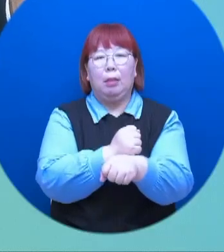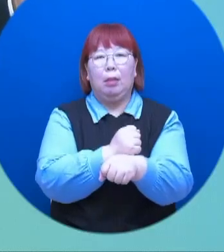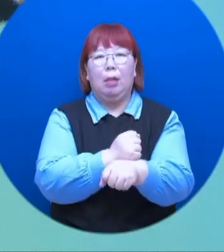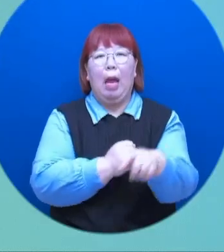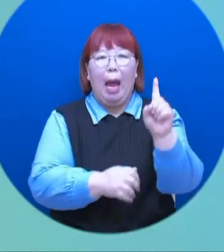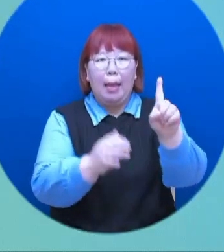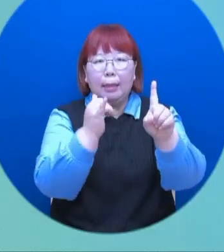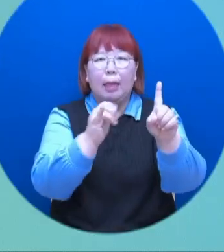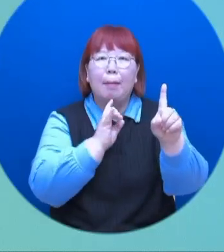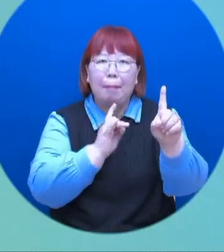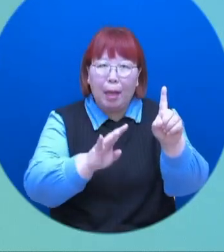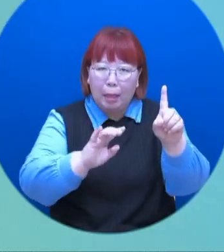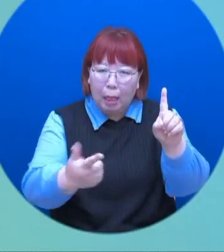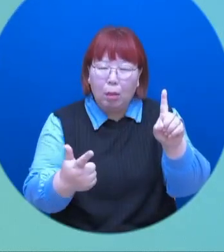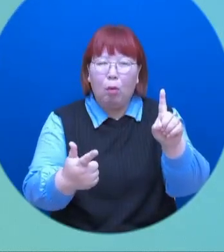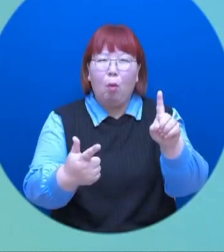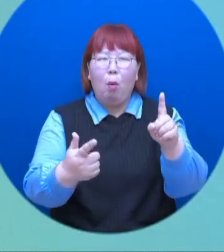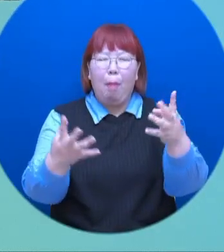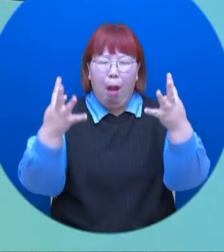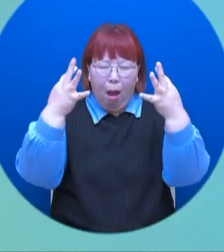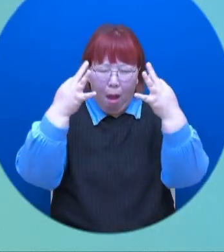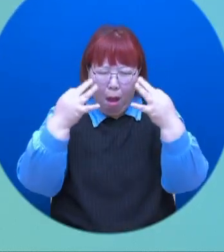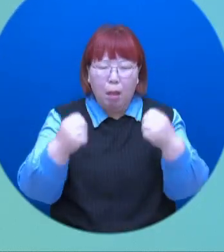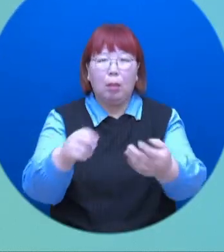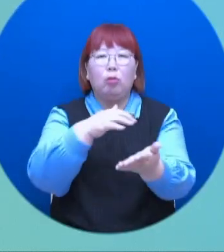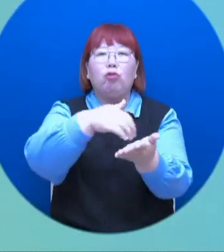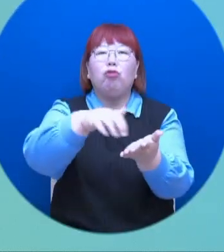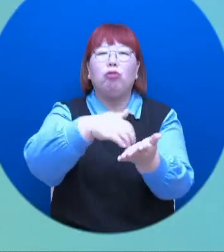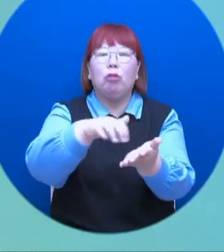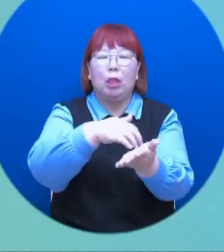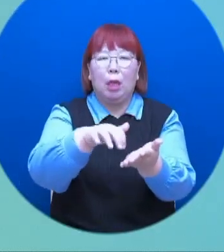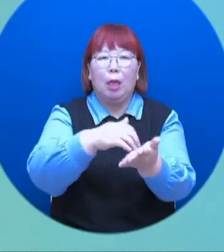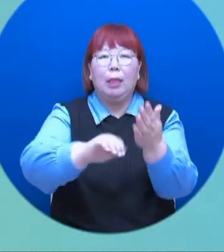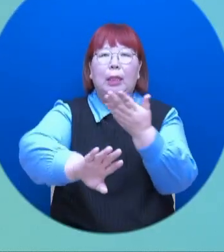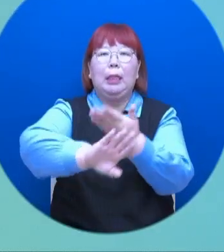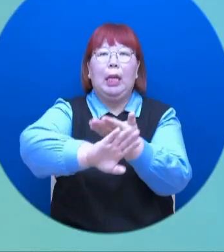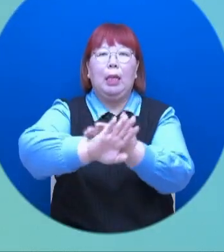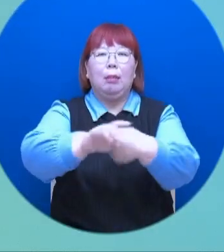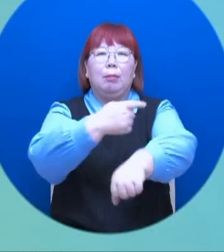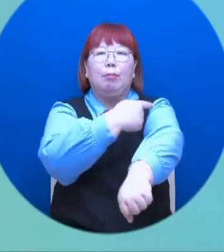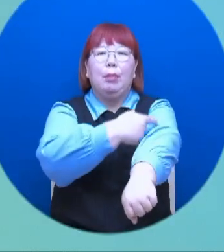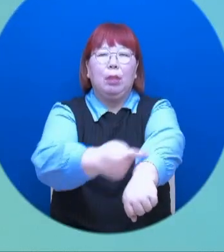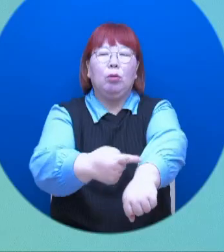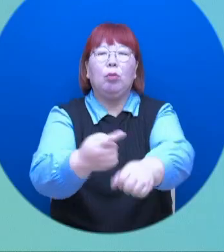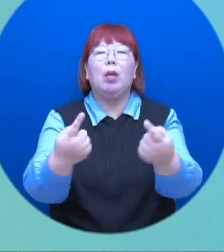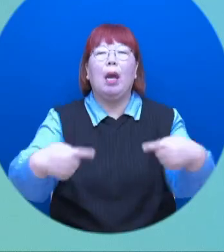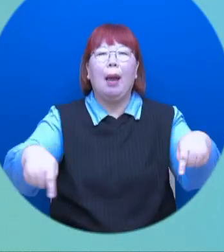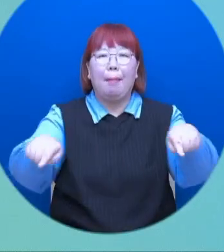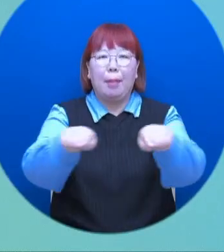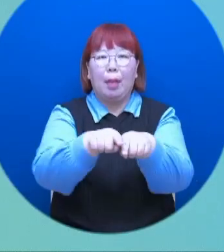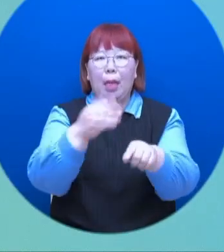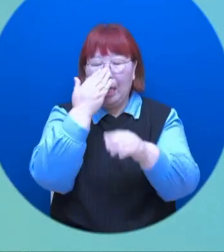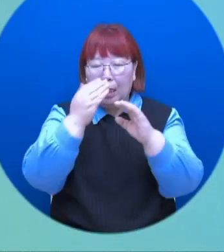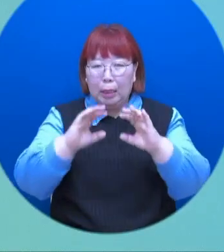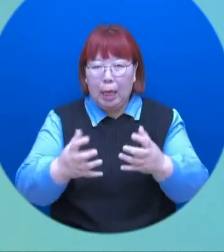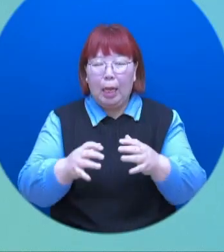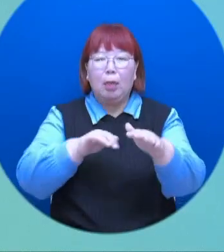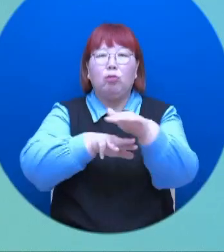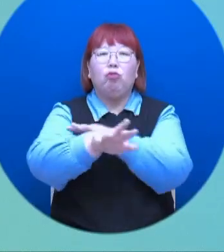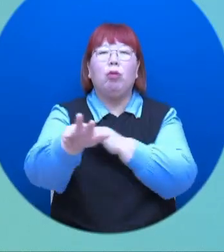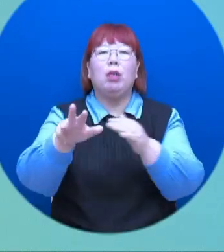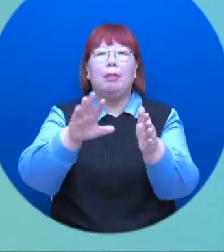아니다. 엄청난 수, 상당히 많은 다른 이들도 이스라엘 출애굽할